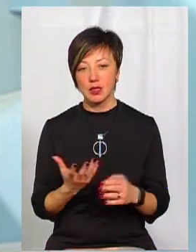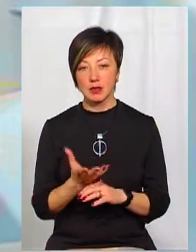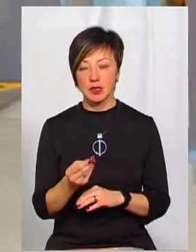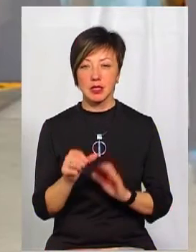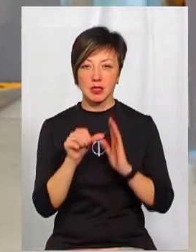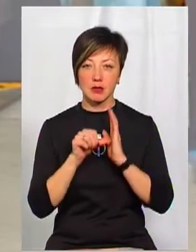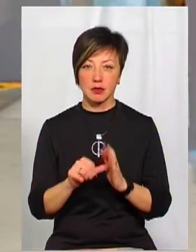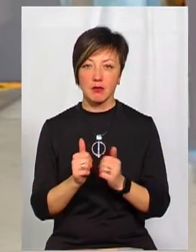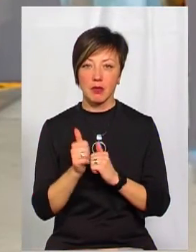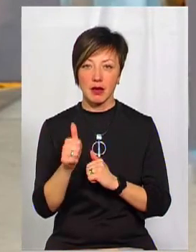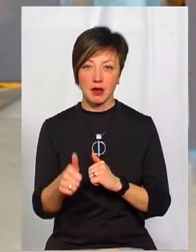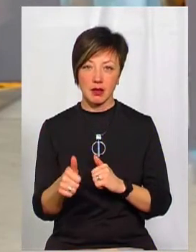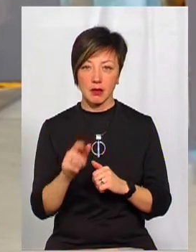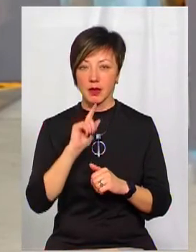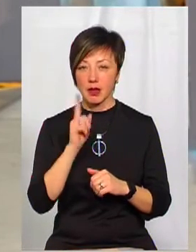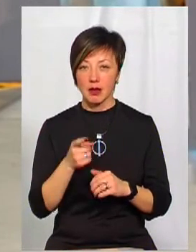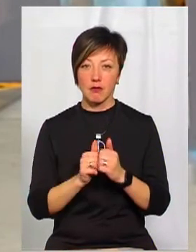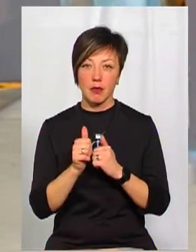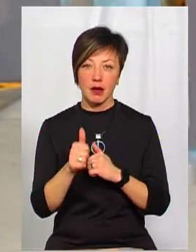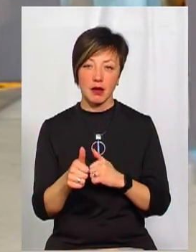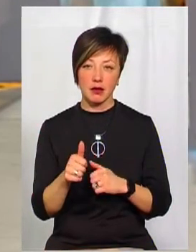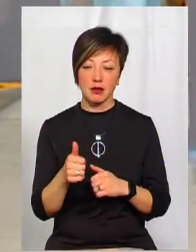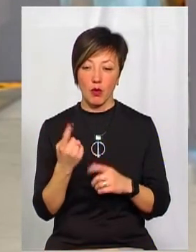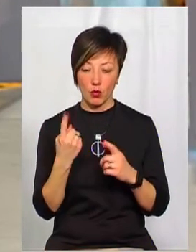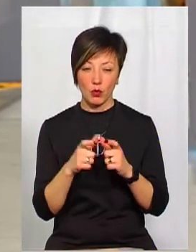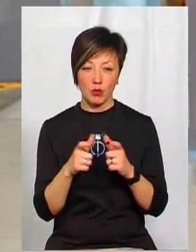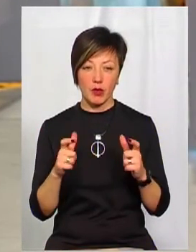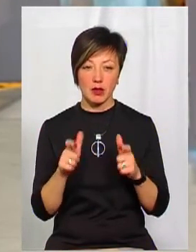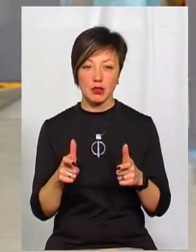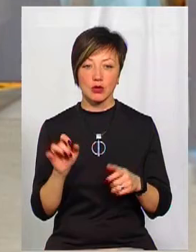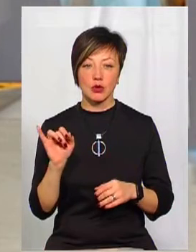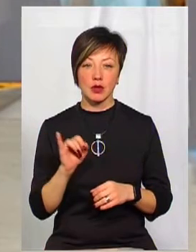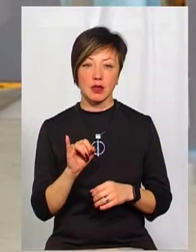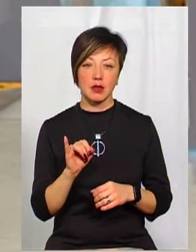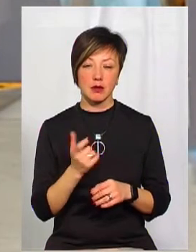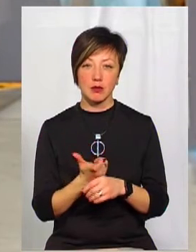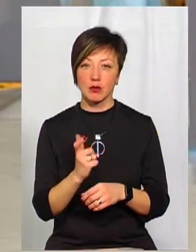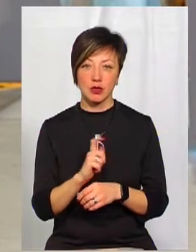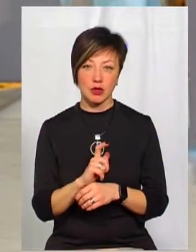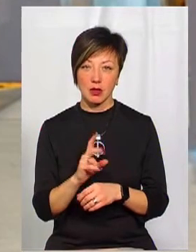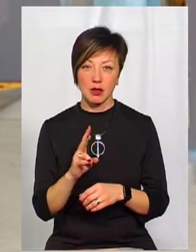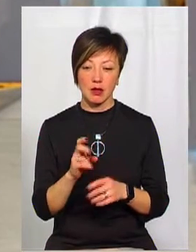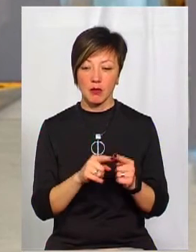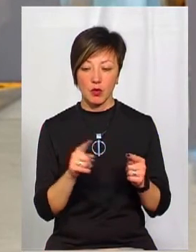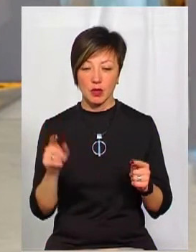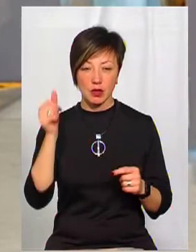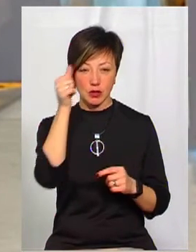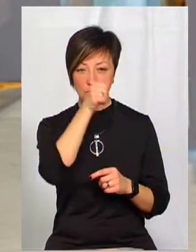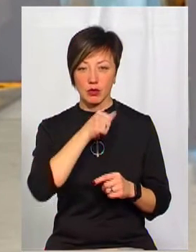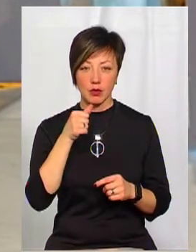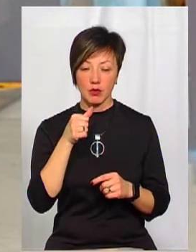заплатити там за півроку вперед або навіть на рік вперед одною платіжкою і більше на протязі